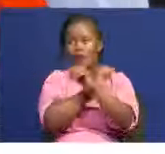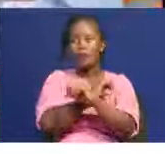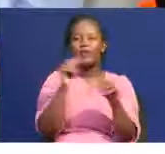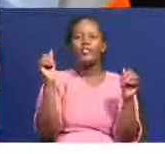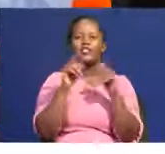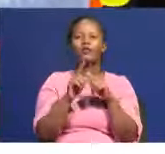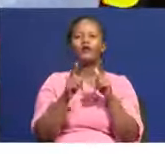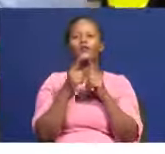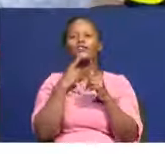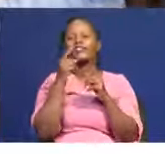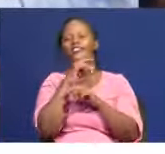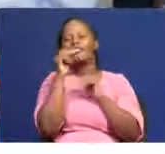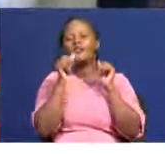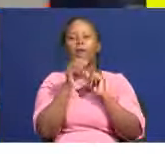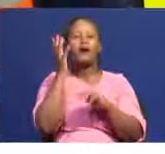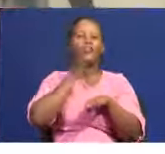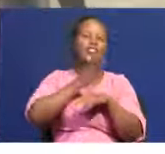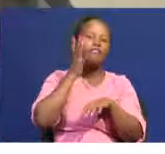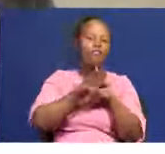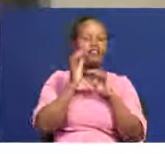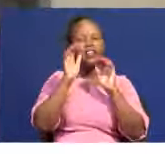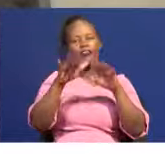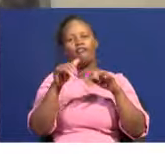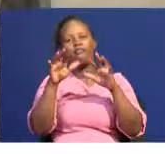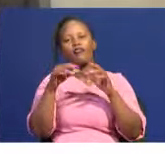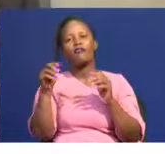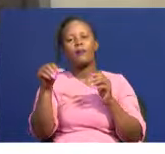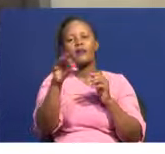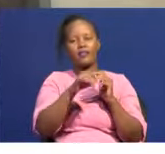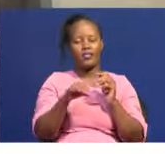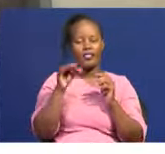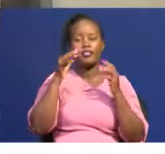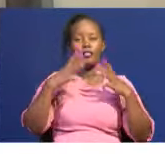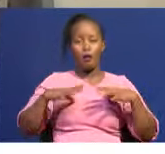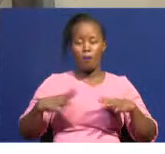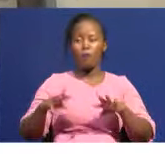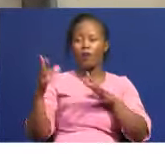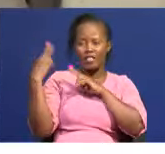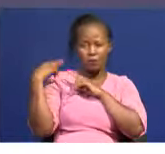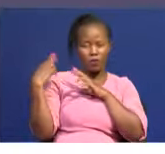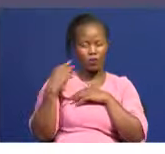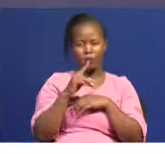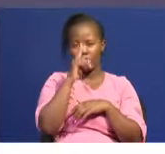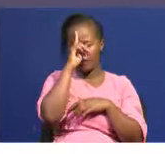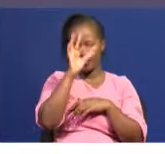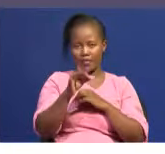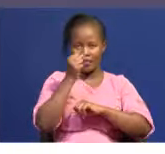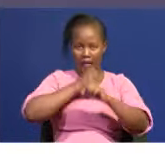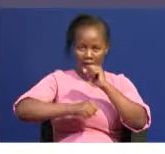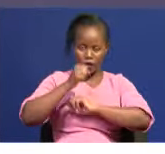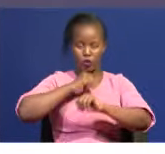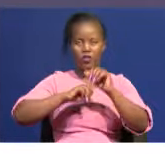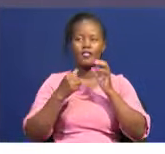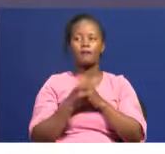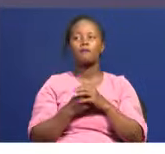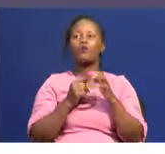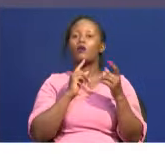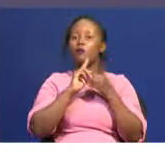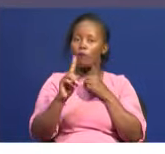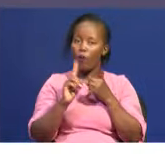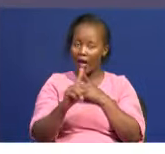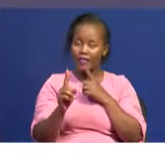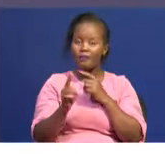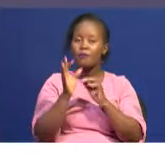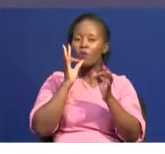mdahalo kuhusu mbolea ghushi akisema watakaohusishwa na ulagai huo watakiona. Number one, kama kuna